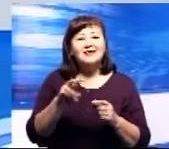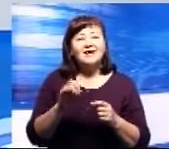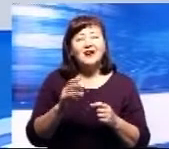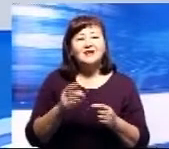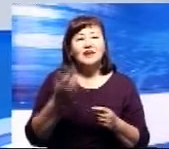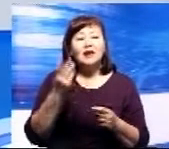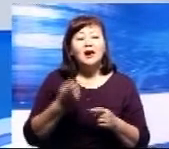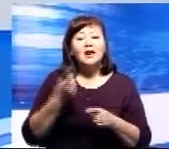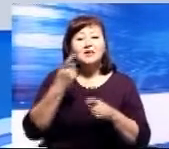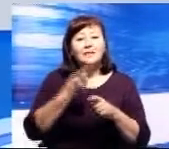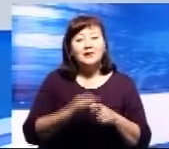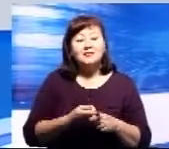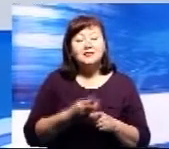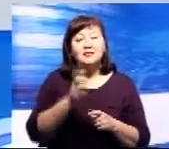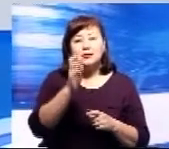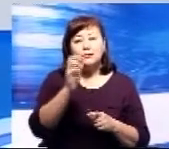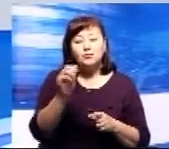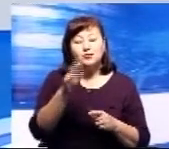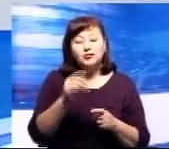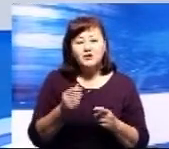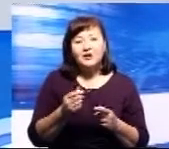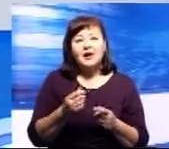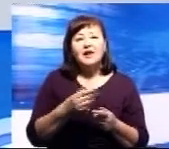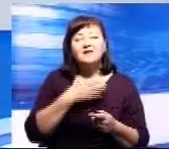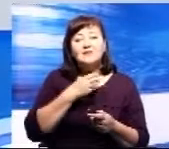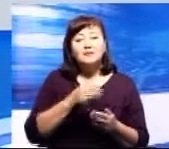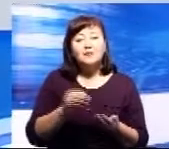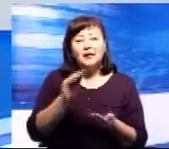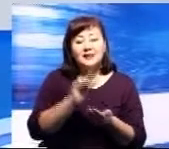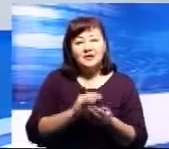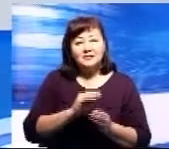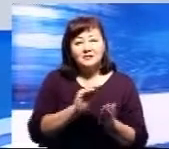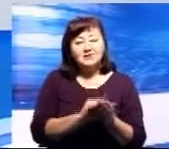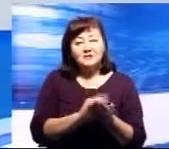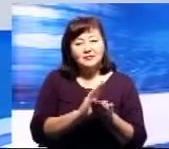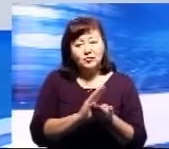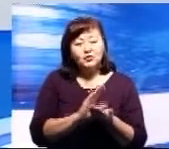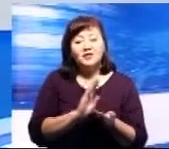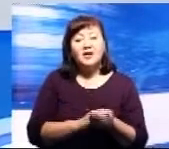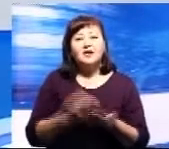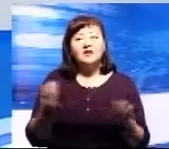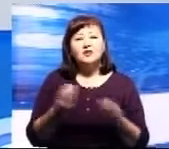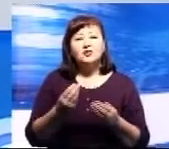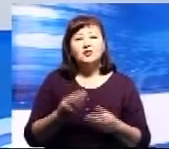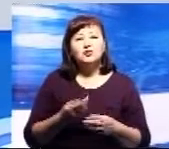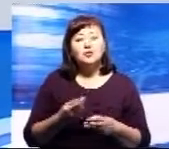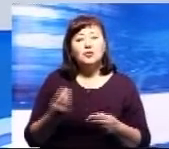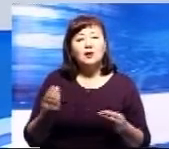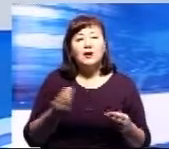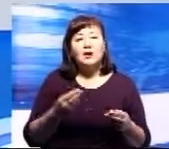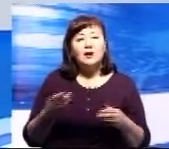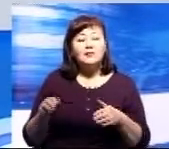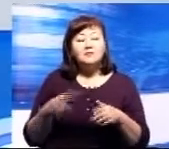– о внесении изменений в бюджет семей на ближайшие 2 года и о внесении изменений в правила по оказанию социальной помощи,